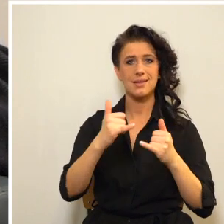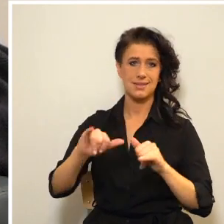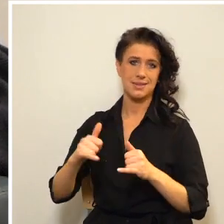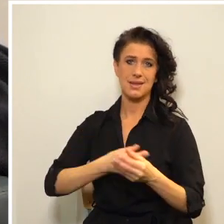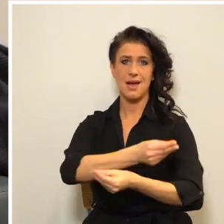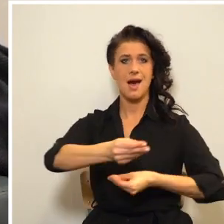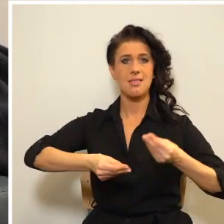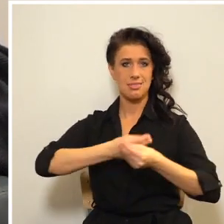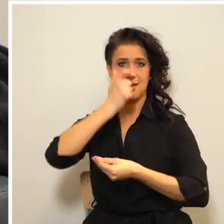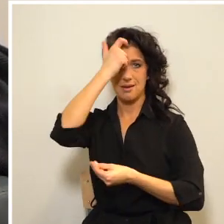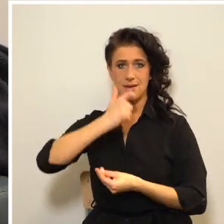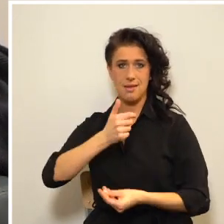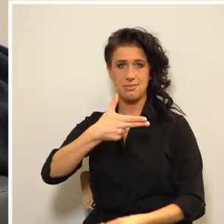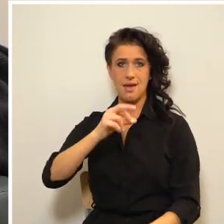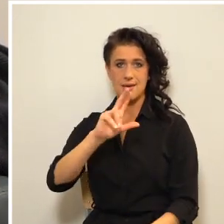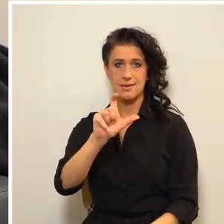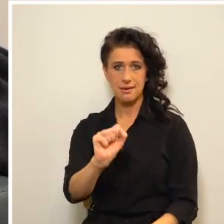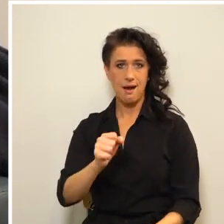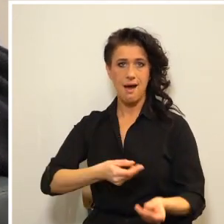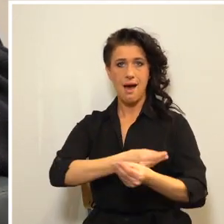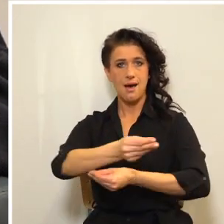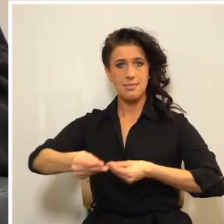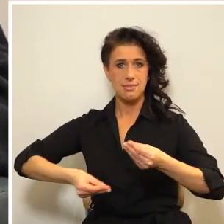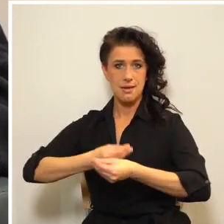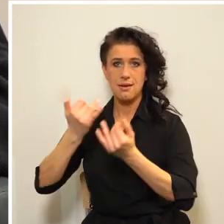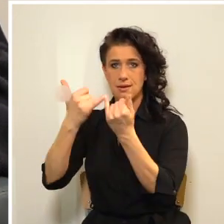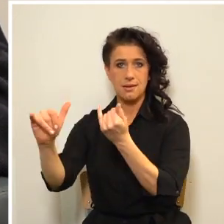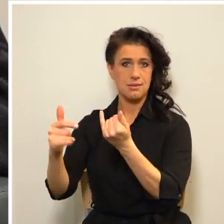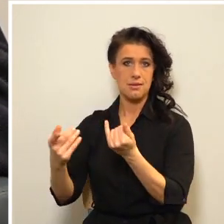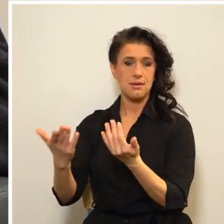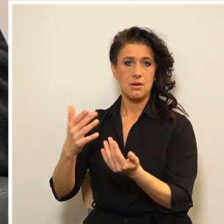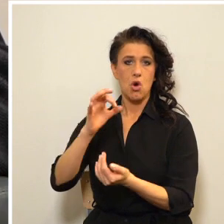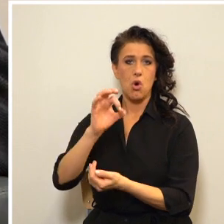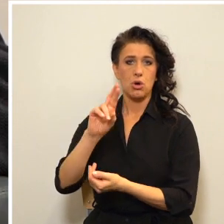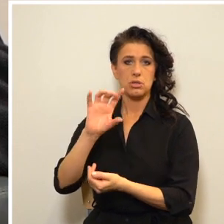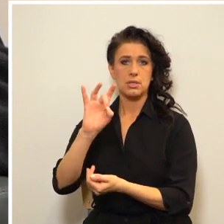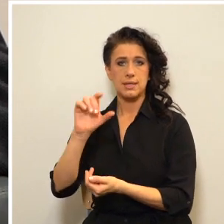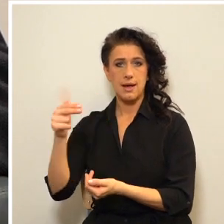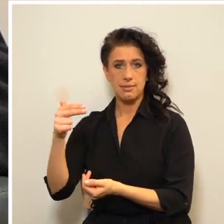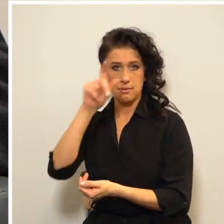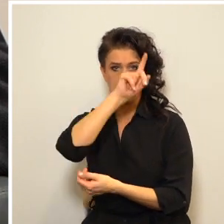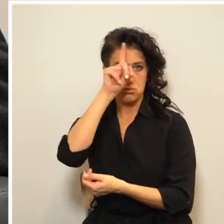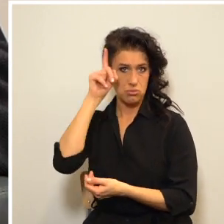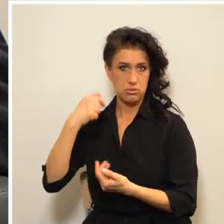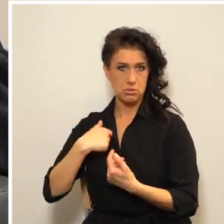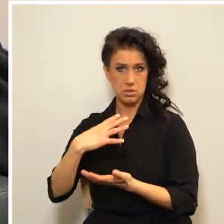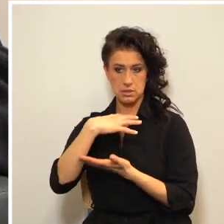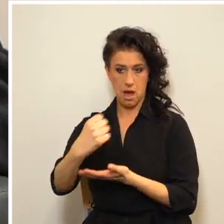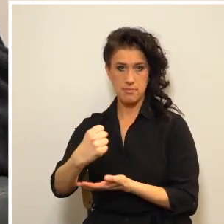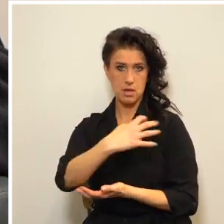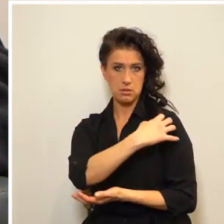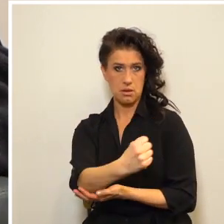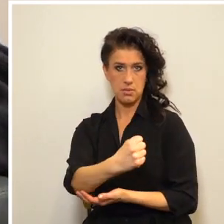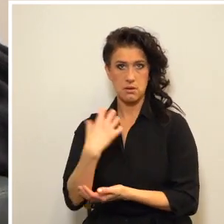handlu nerkami albo innymi organami ludzkimi i to jest oczywiście rzecz która jest w